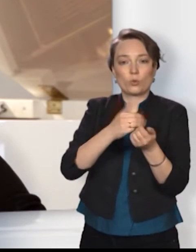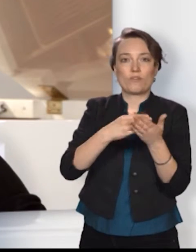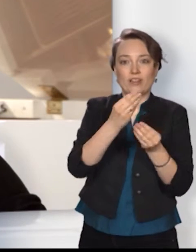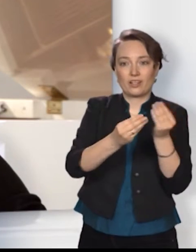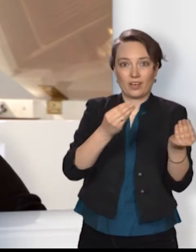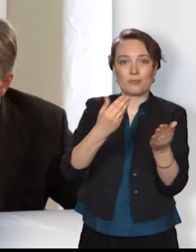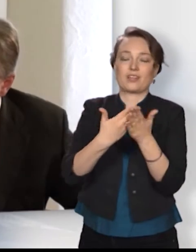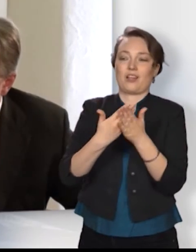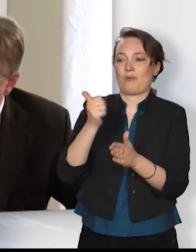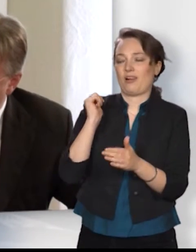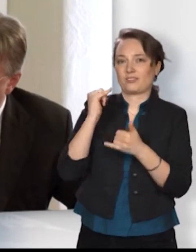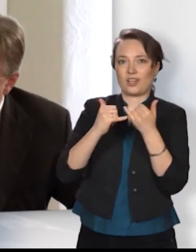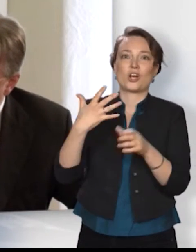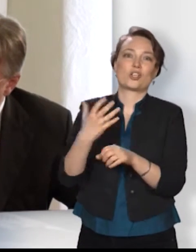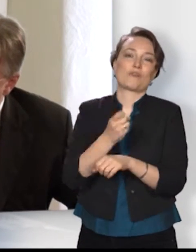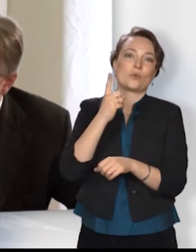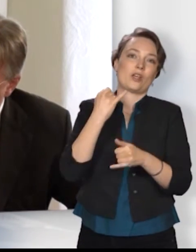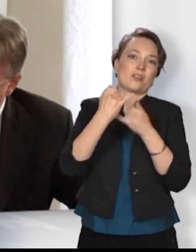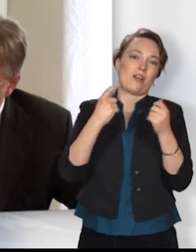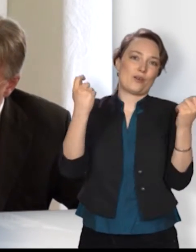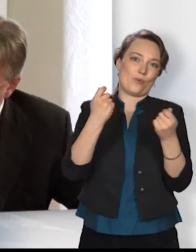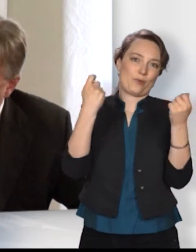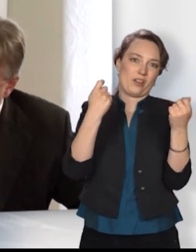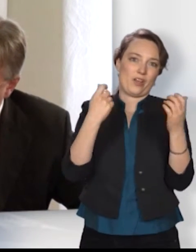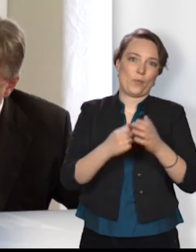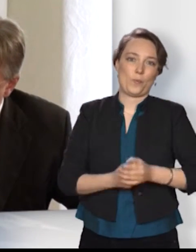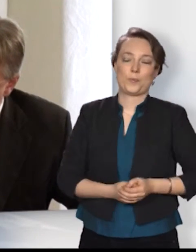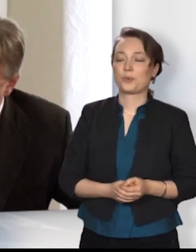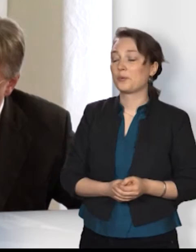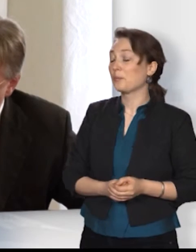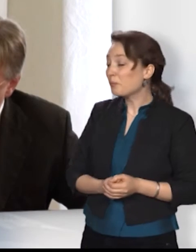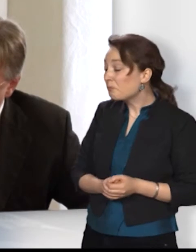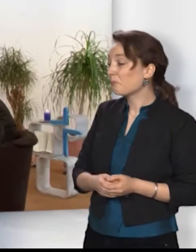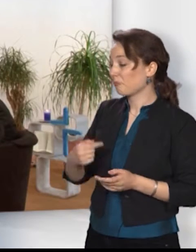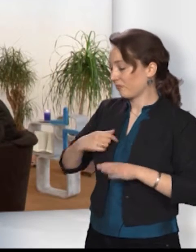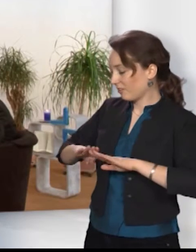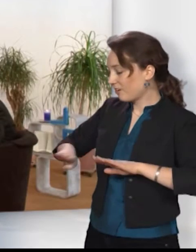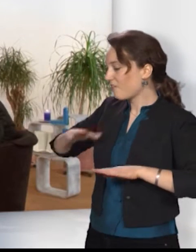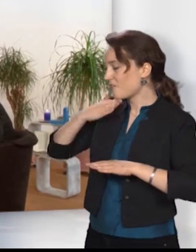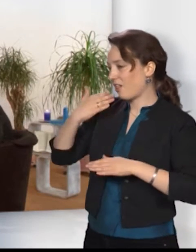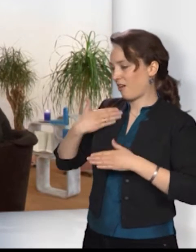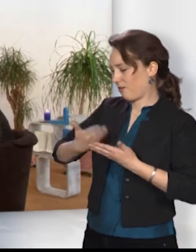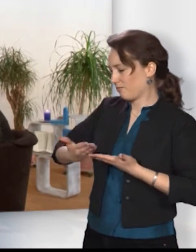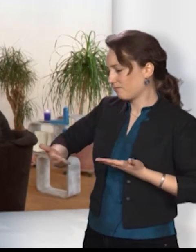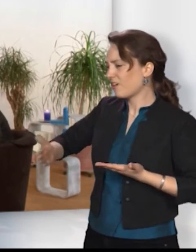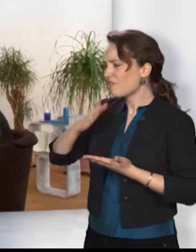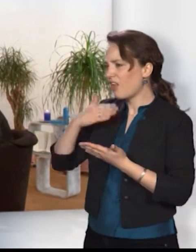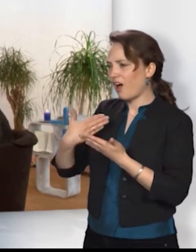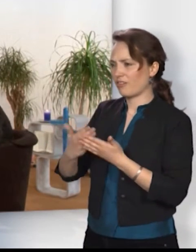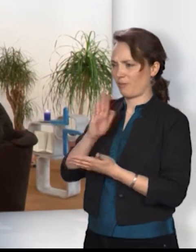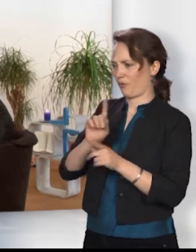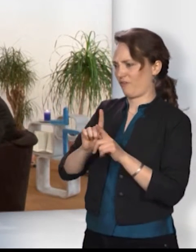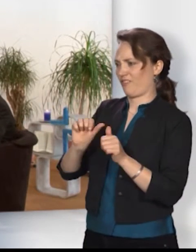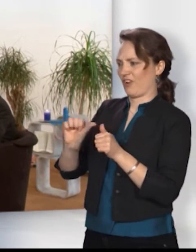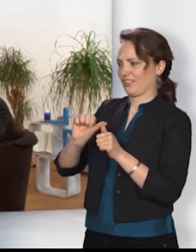konnten. Wir haben schon fast einen ganzen Buchladen mit Angeboten von Ihnen hier aufgebaut. Ihre